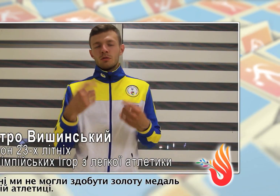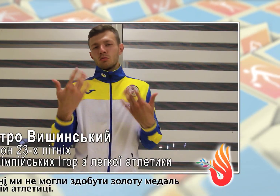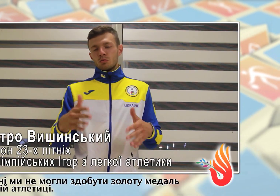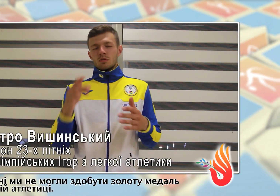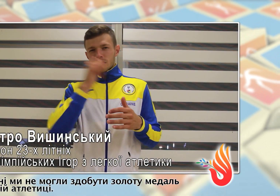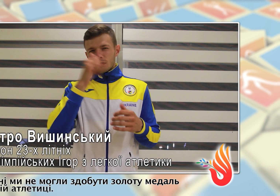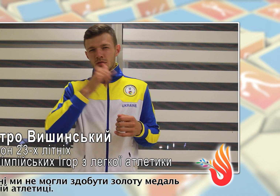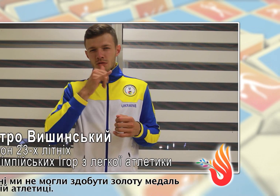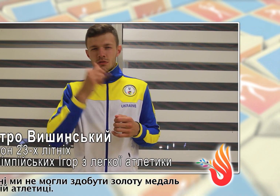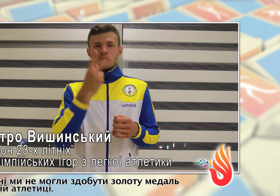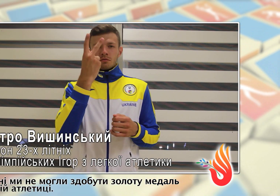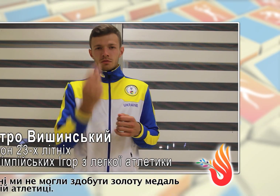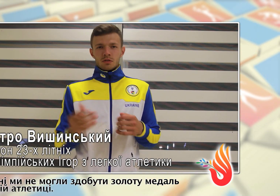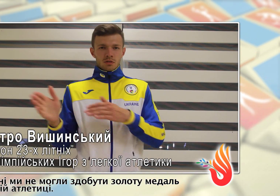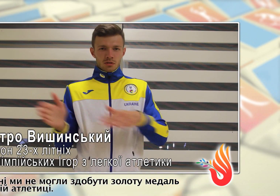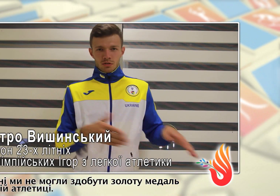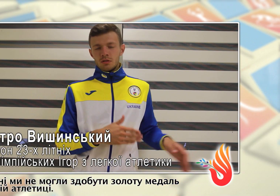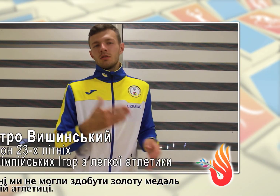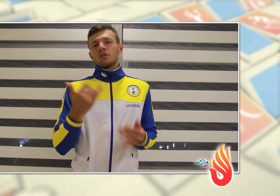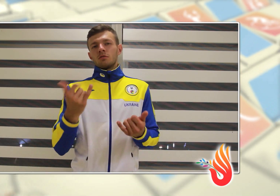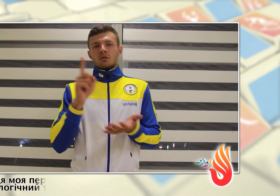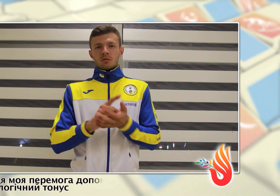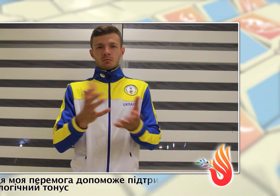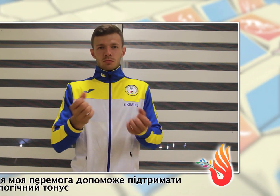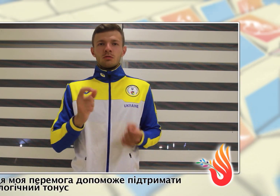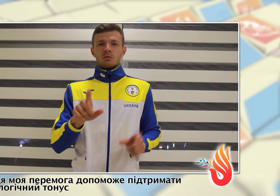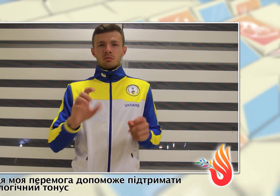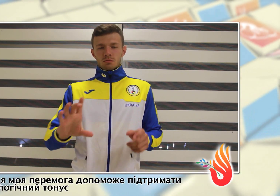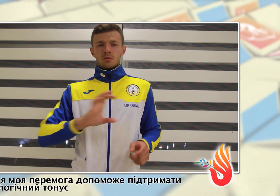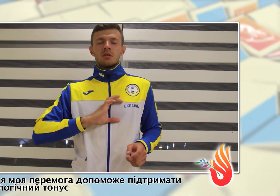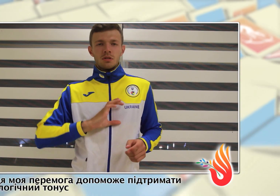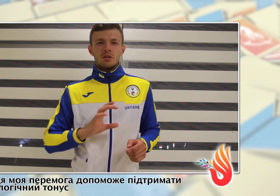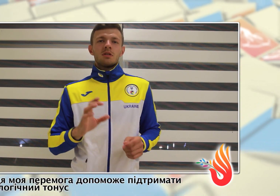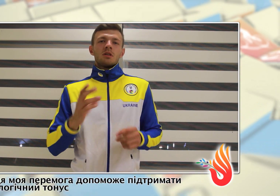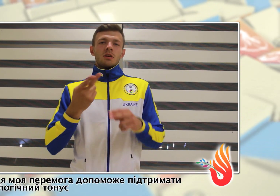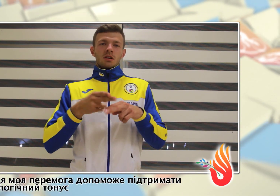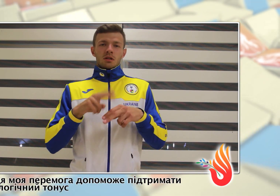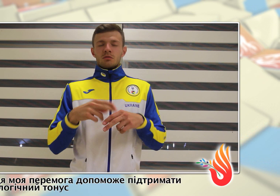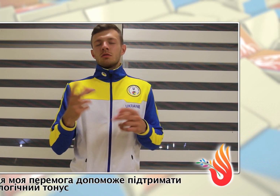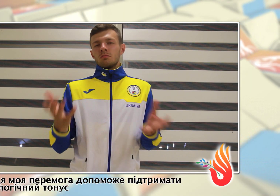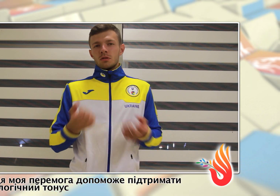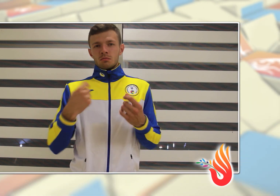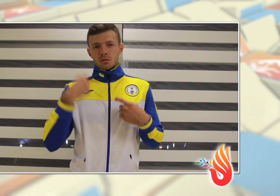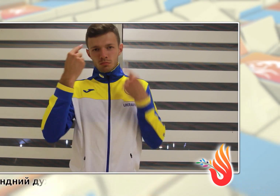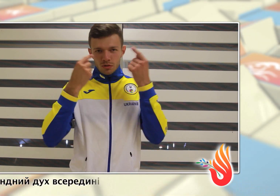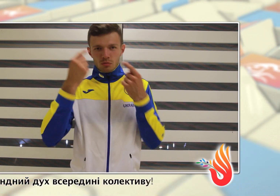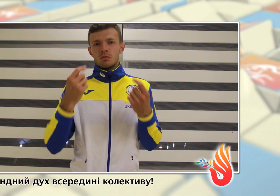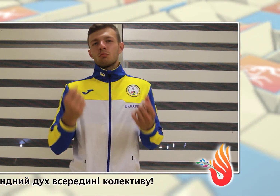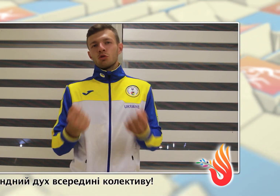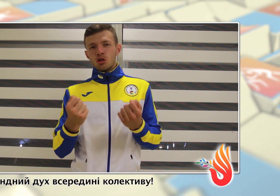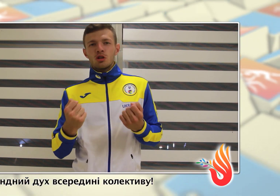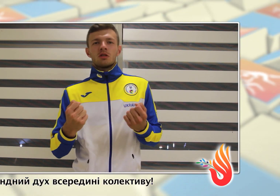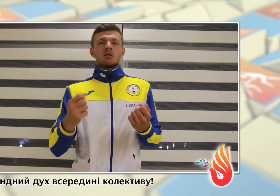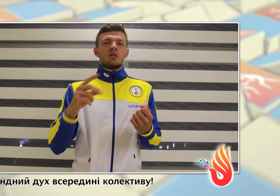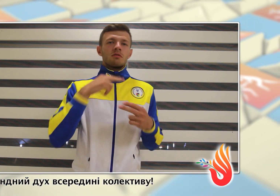2 дні ми не могли здобути золоту медаль в легкій атлетиці, тож ця моя перемога допоможе підтримати психологічний тонус і командний